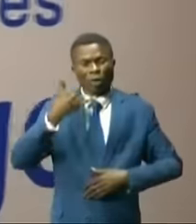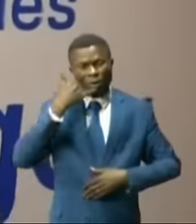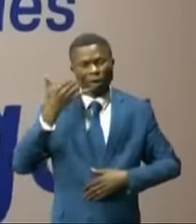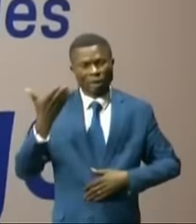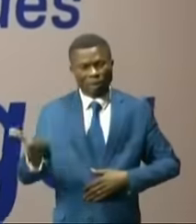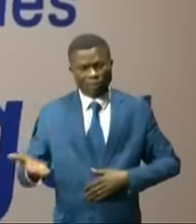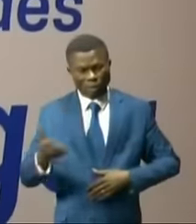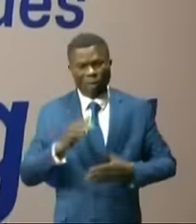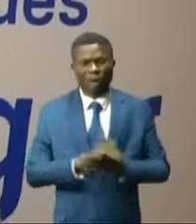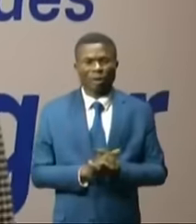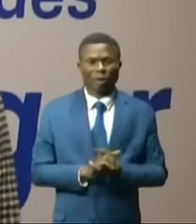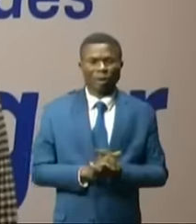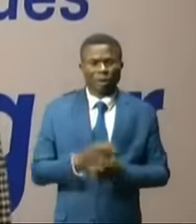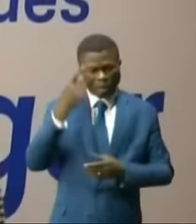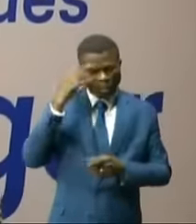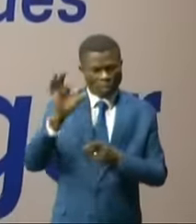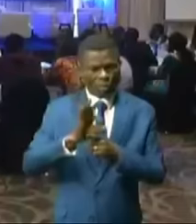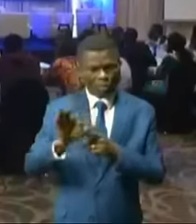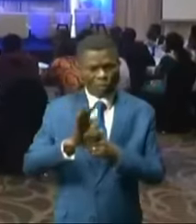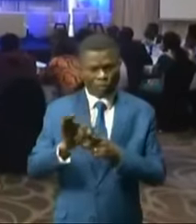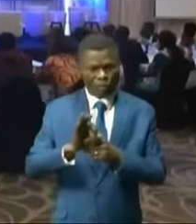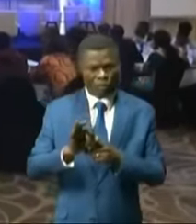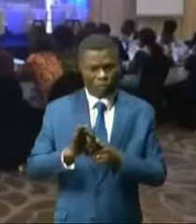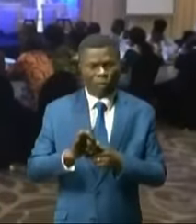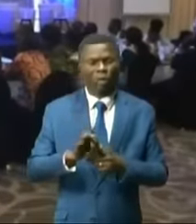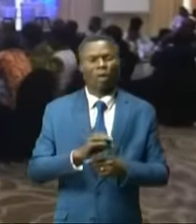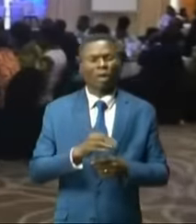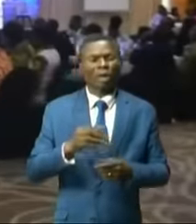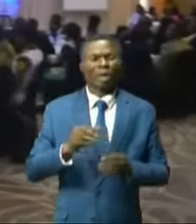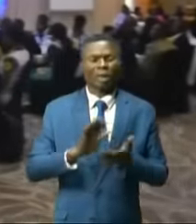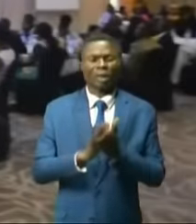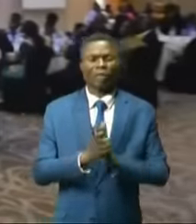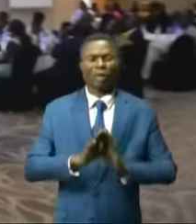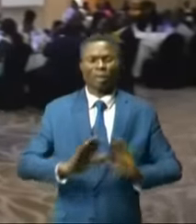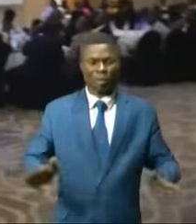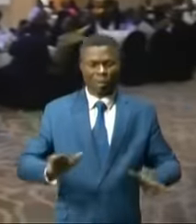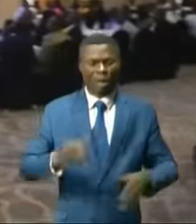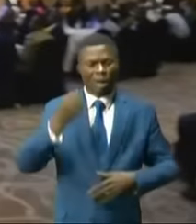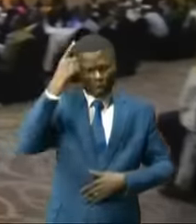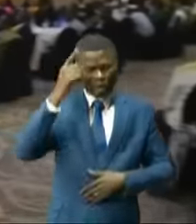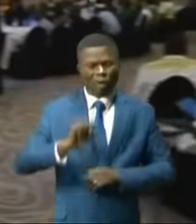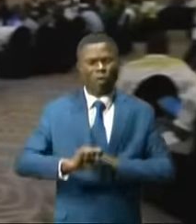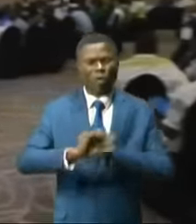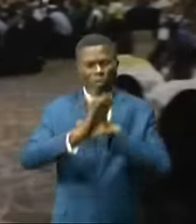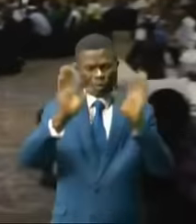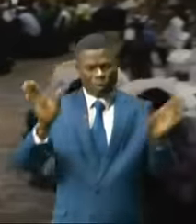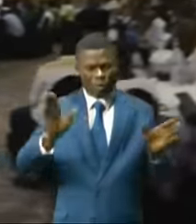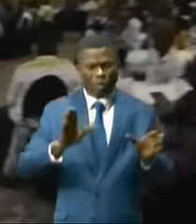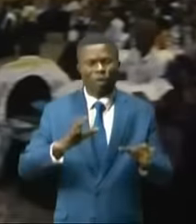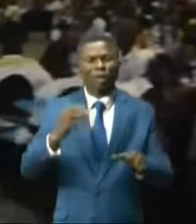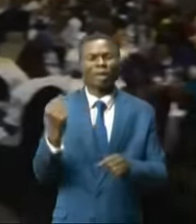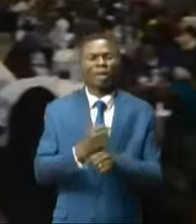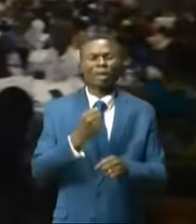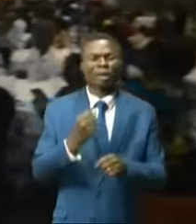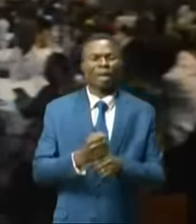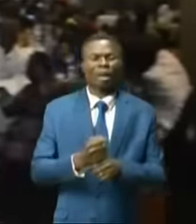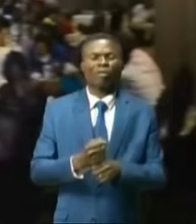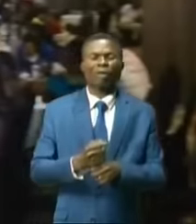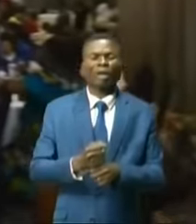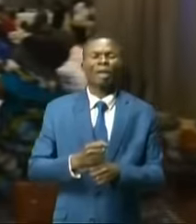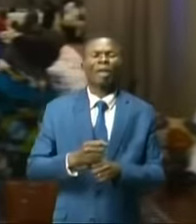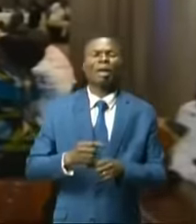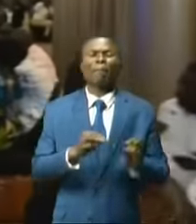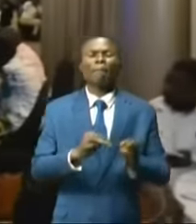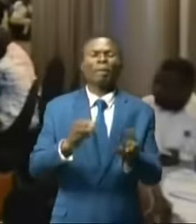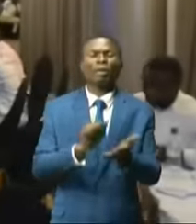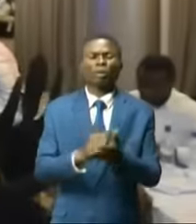s'agissait de former les data managers pour pouvoir d'abord être en mesure d'avoir de bien comprendre comment fonctionne la plateforme. Parce qu'il